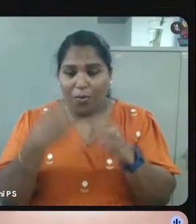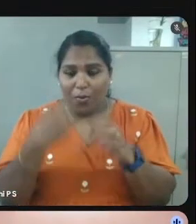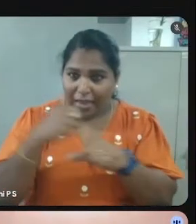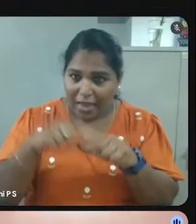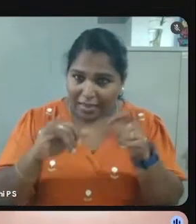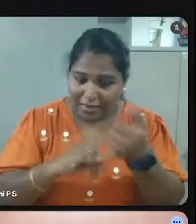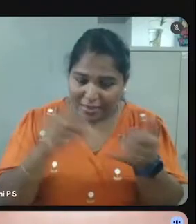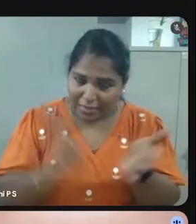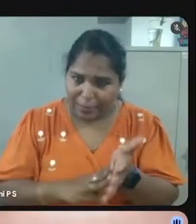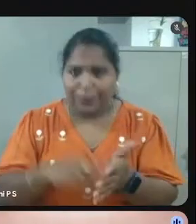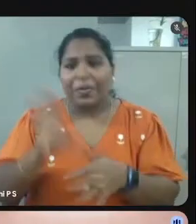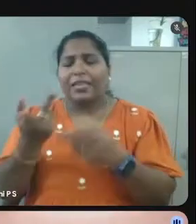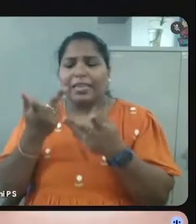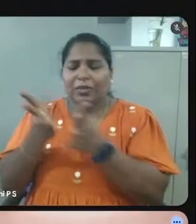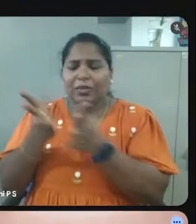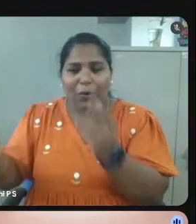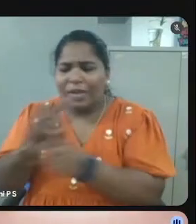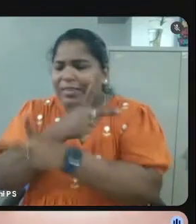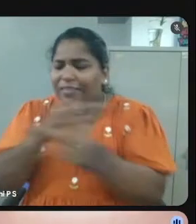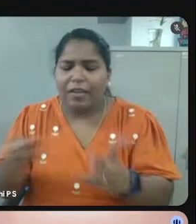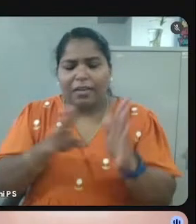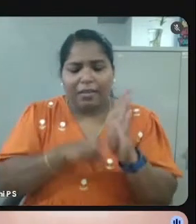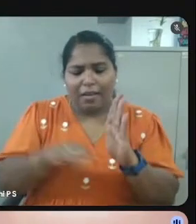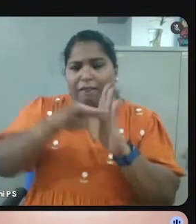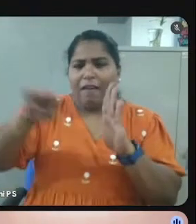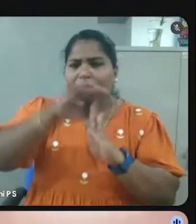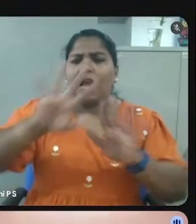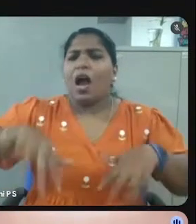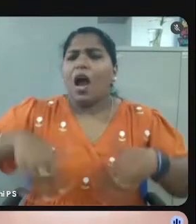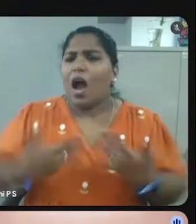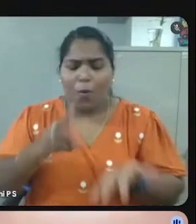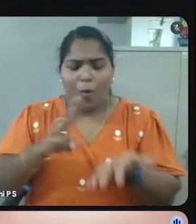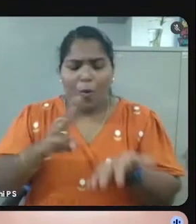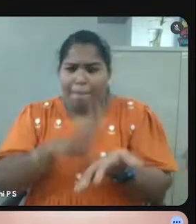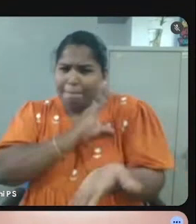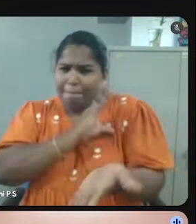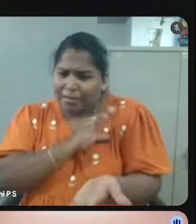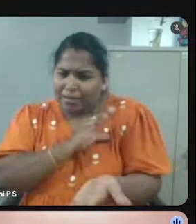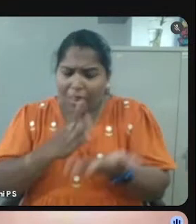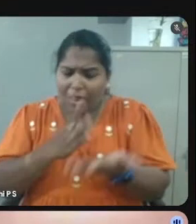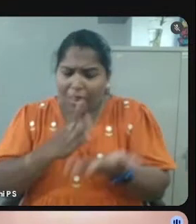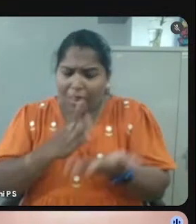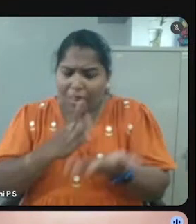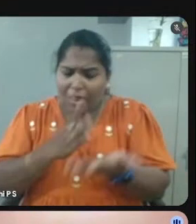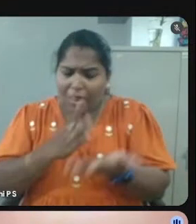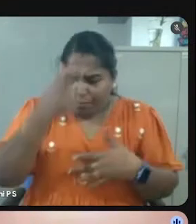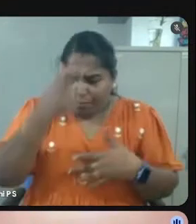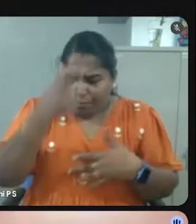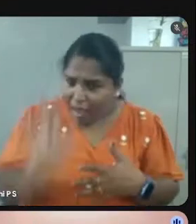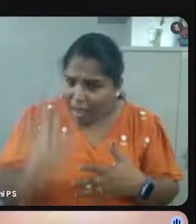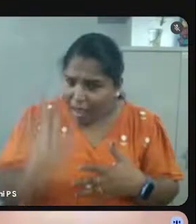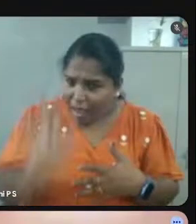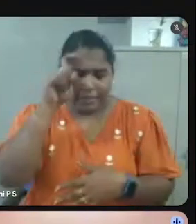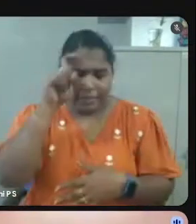തെറപ്പിസ്റ്റ് ഈ സെക്ഷുവൽ സ്റ്റേജസിനോടി ഇതും പ്രശ്നമുണ്ടോ, മസിൽ ടെൻഷനിൽ ഇഷ്യൂസ് ഉണ്ടോ, വളരെ സെൻസേഷൻ ഏതെങ്കിലും